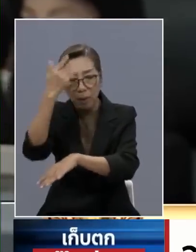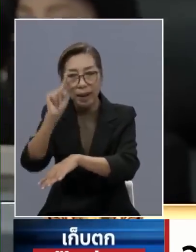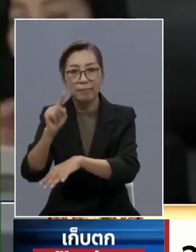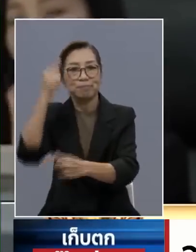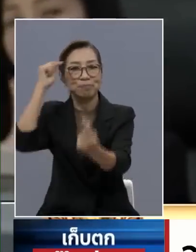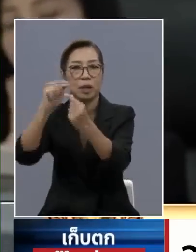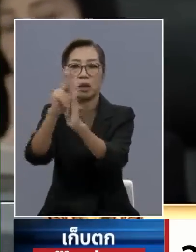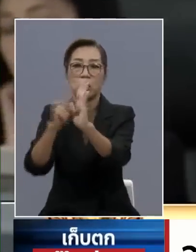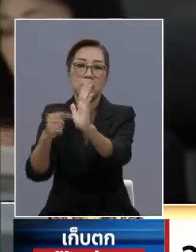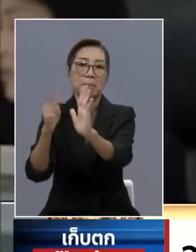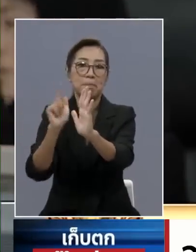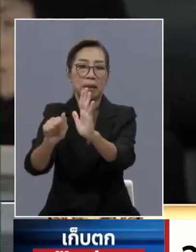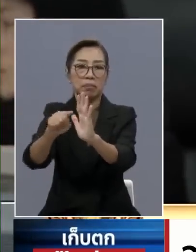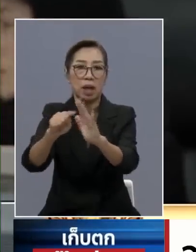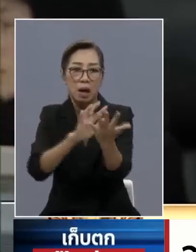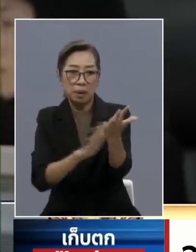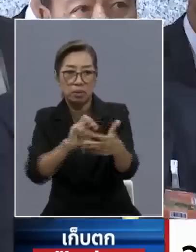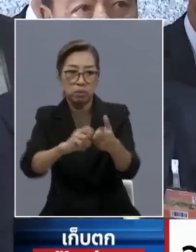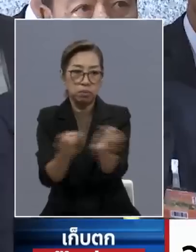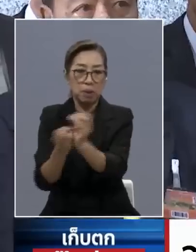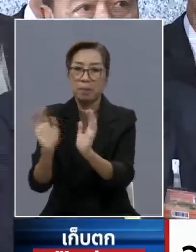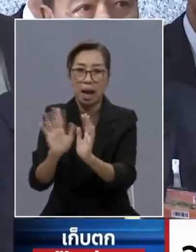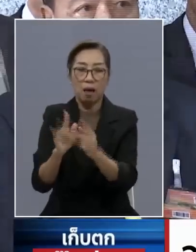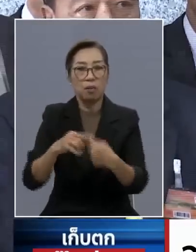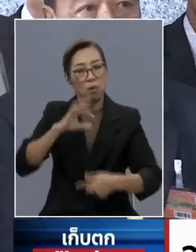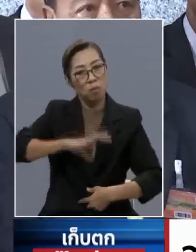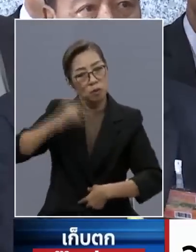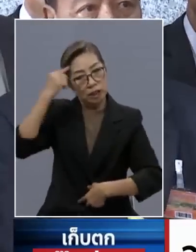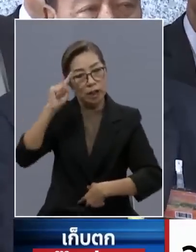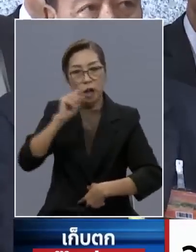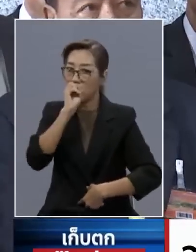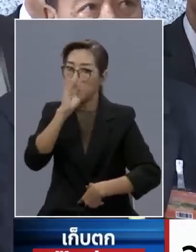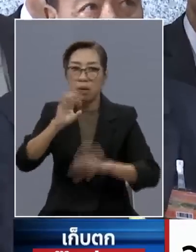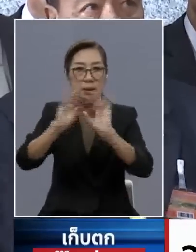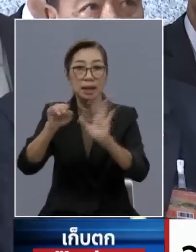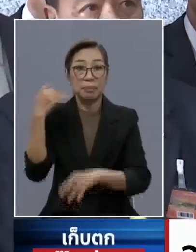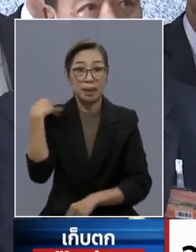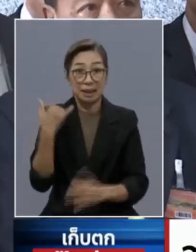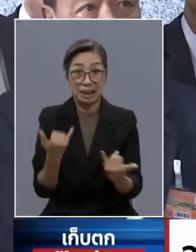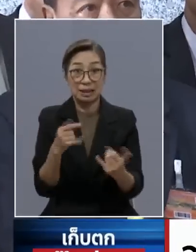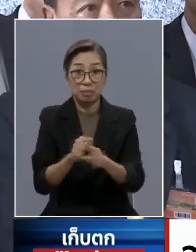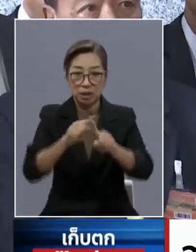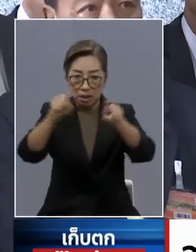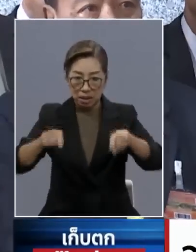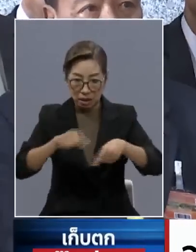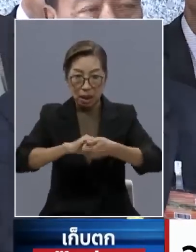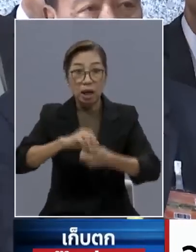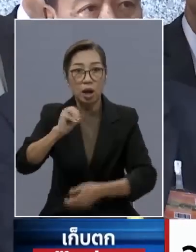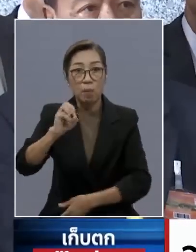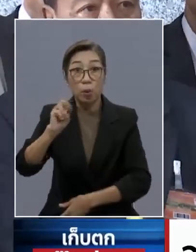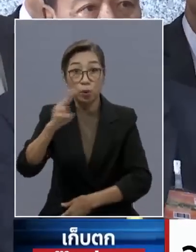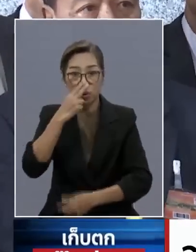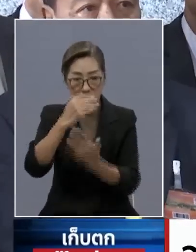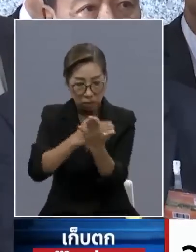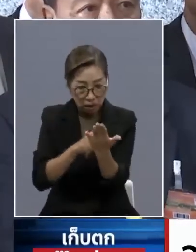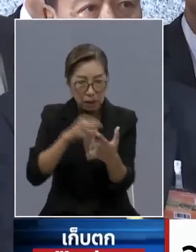ความขัดแย้งและกล้าที่จะแสดงจุดยืนแม้ในครั้งนี้ครับจะสังเกตว่ารายละเอียดใน MOU เรื่องที่เกี่ยวข้